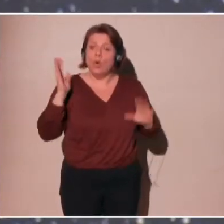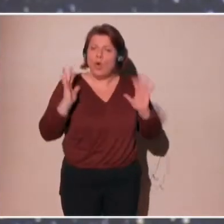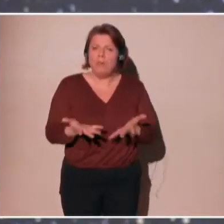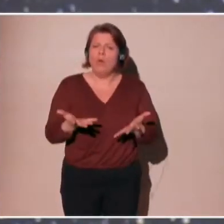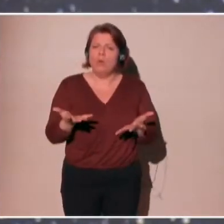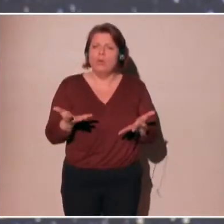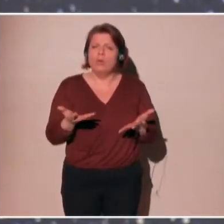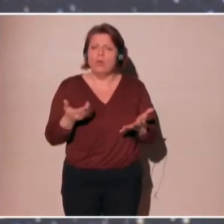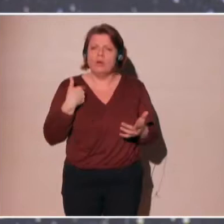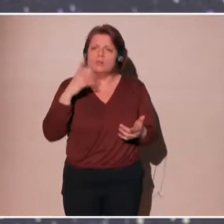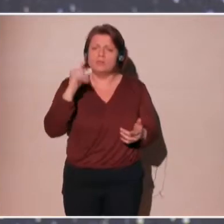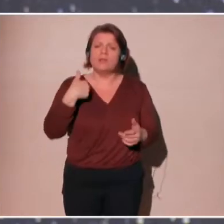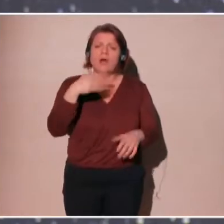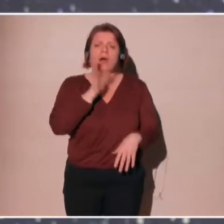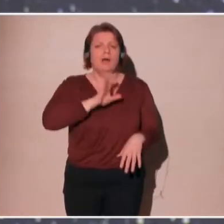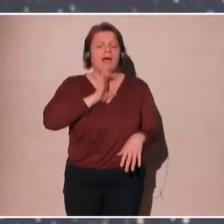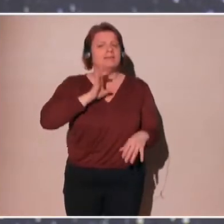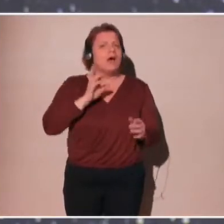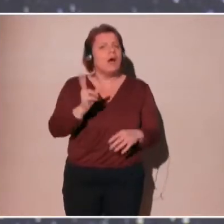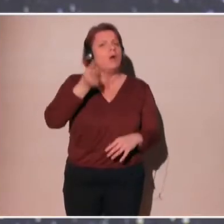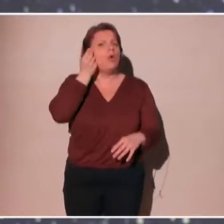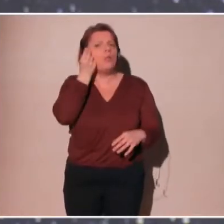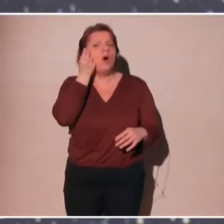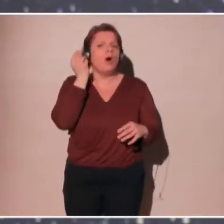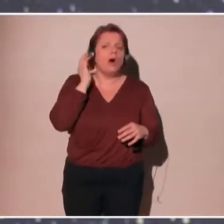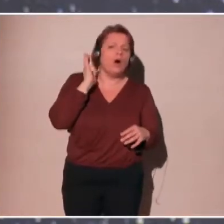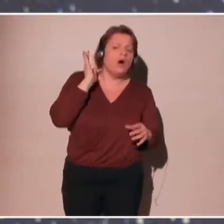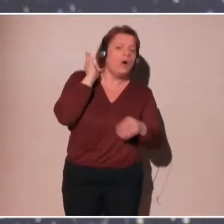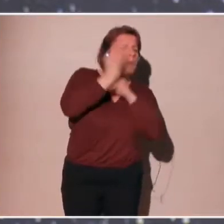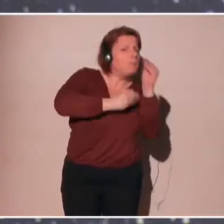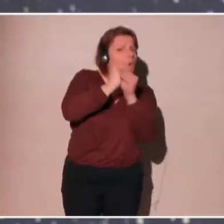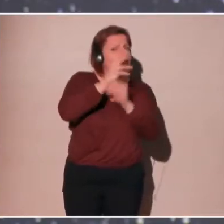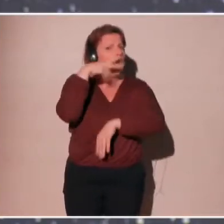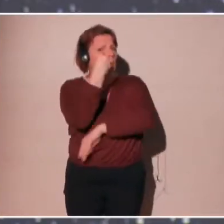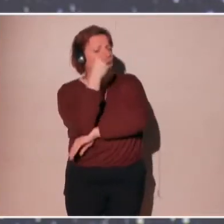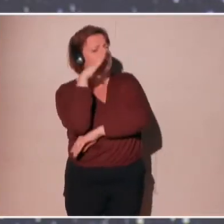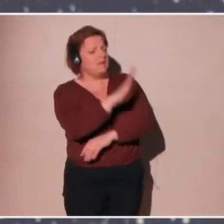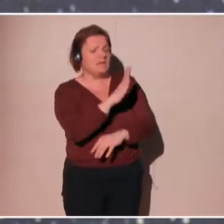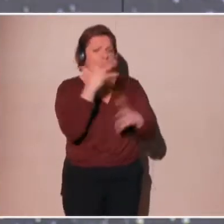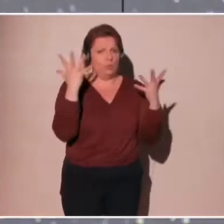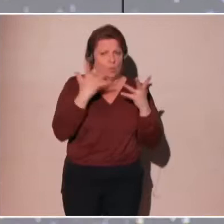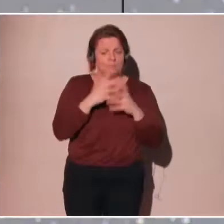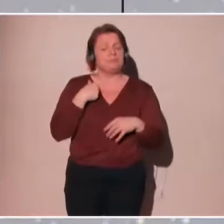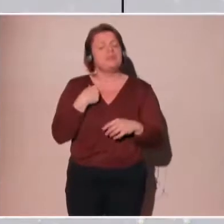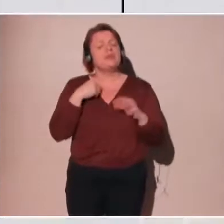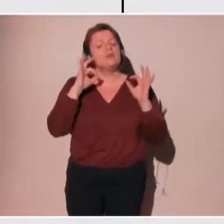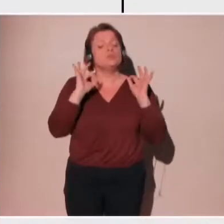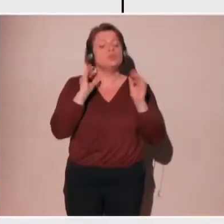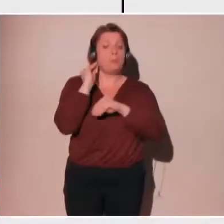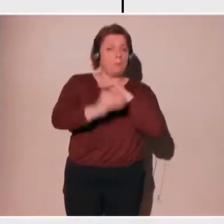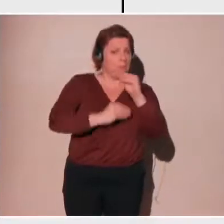Alors j'ai décidé d'essayer de comprendre ce qui se passait dans le monde humain. Et dans le monde des humains, j'ai pris